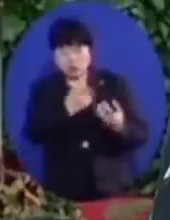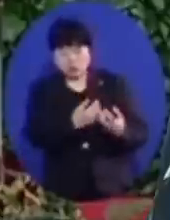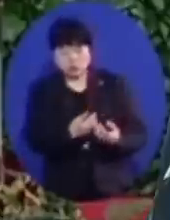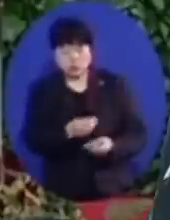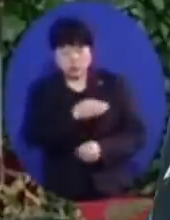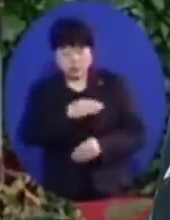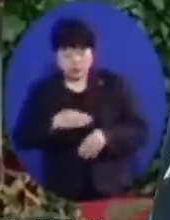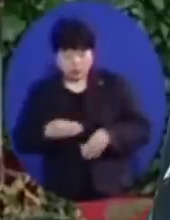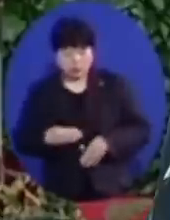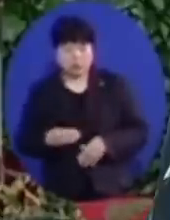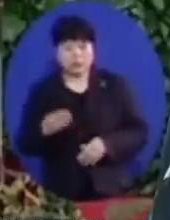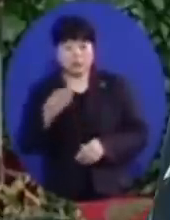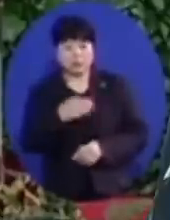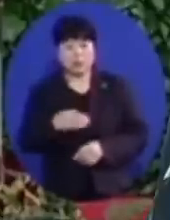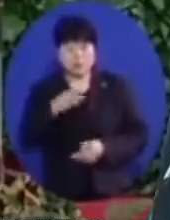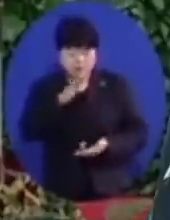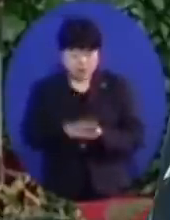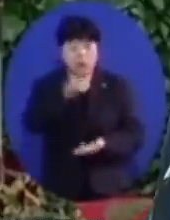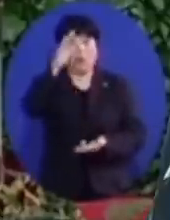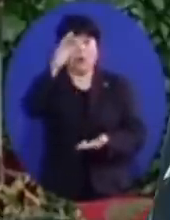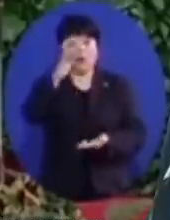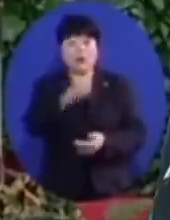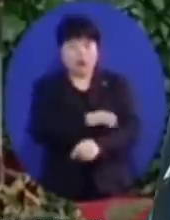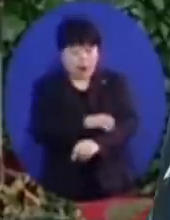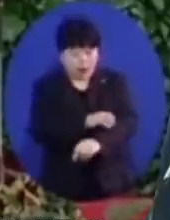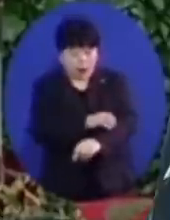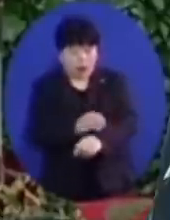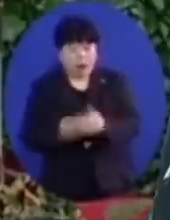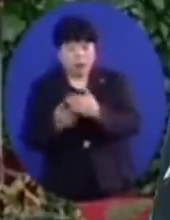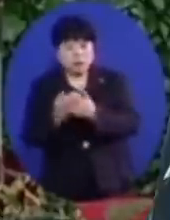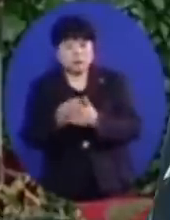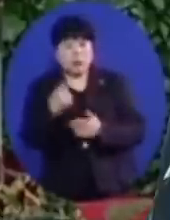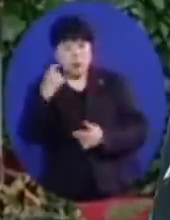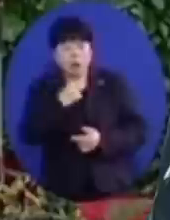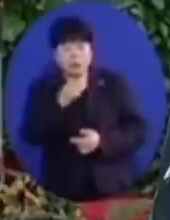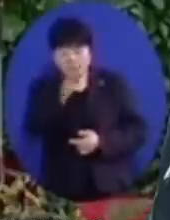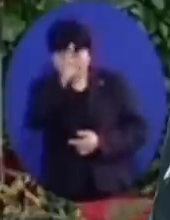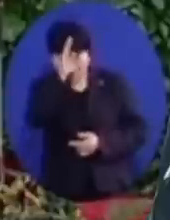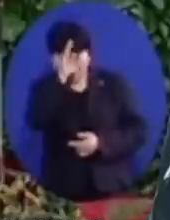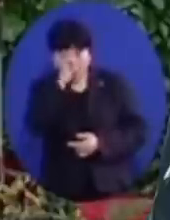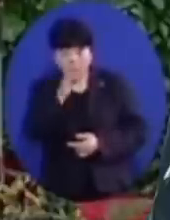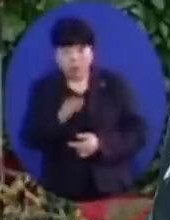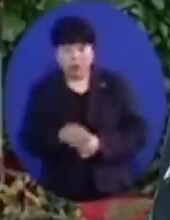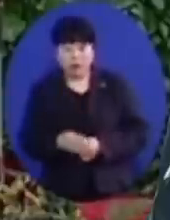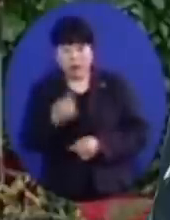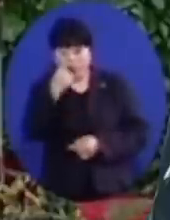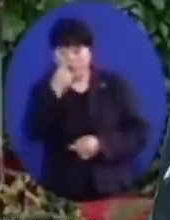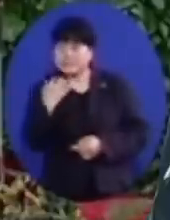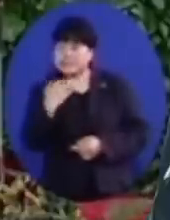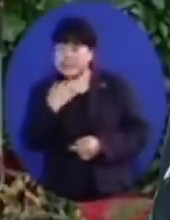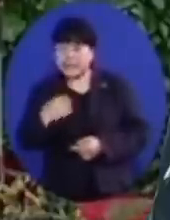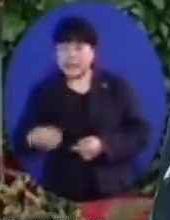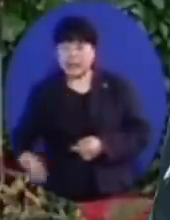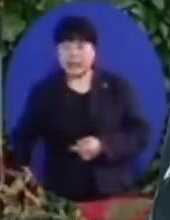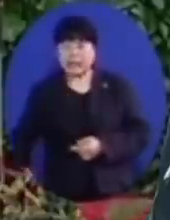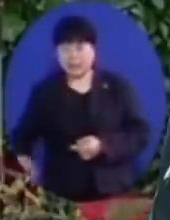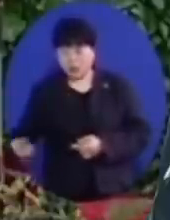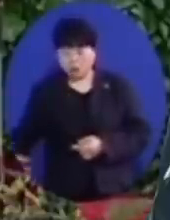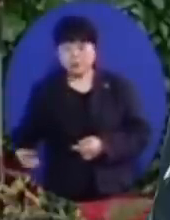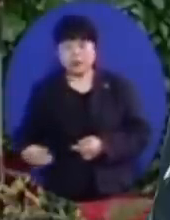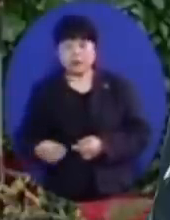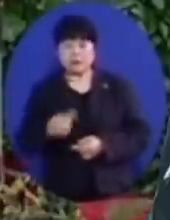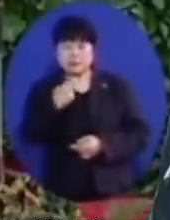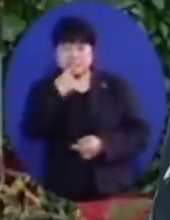할 정도로 여리심했고 피부가 가려움증으로 황달을 보이면서 커피색 소변과 희백색 대변을 보일 정도가